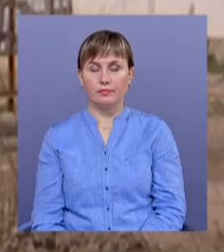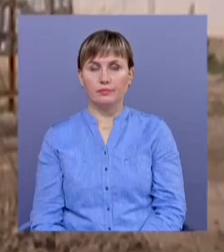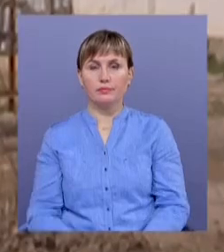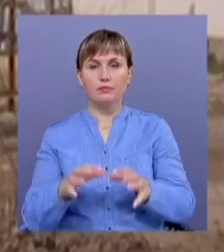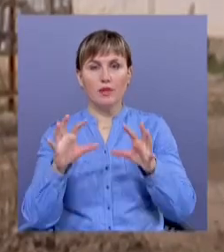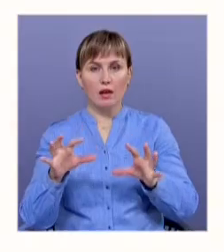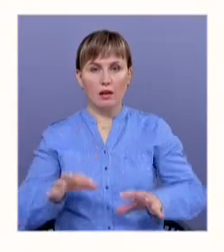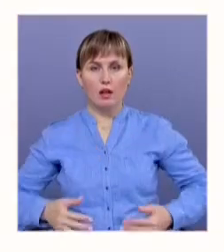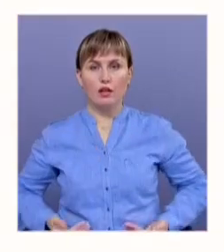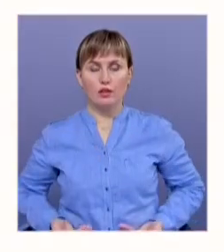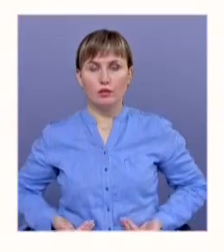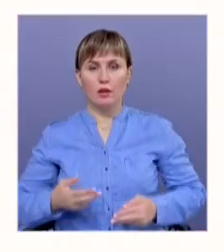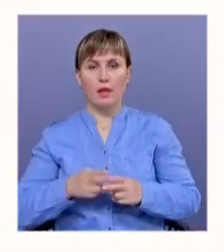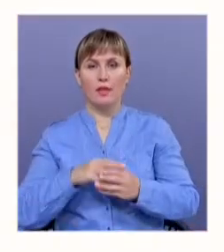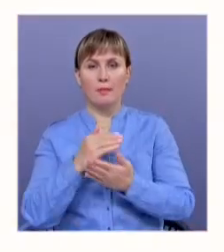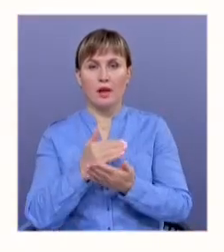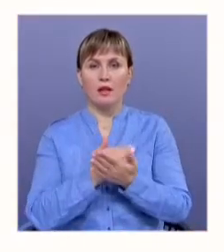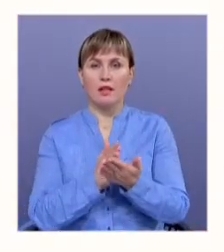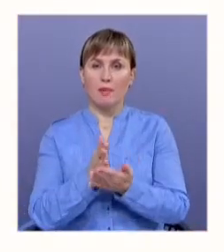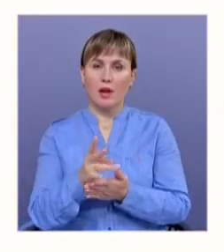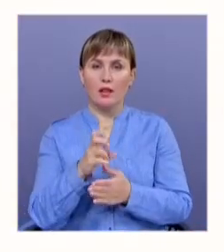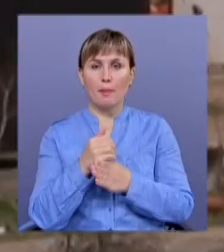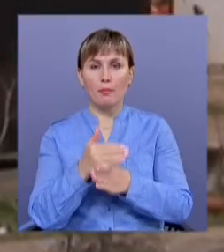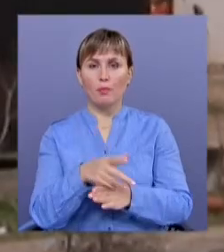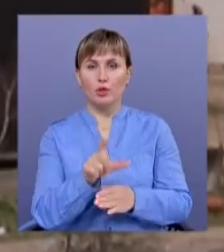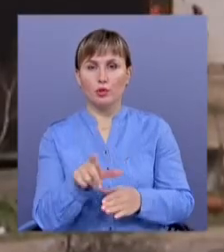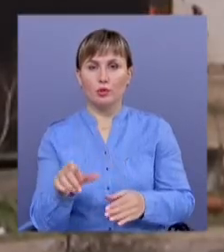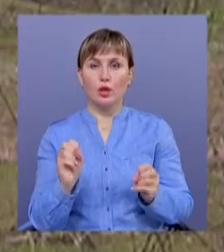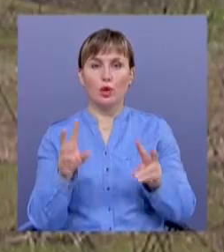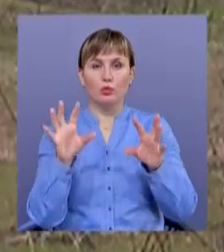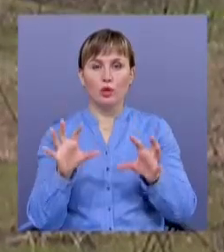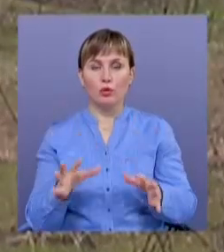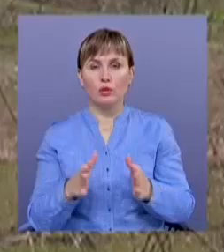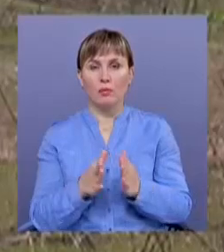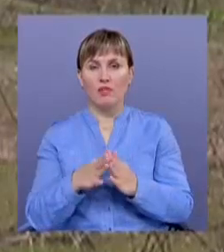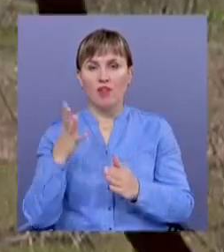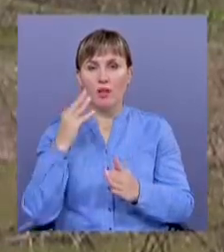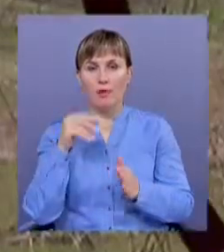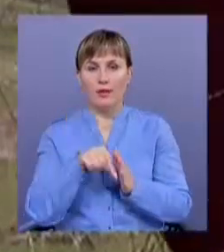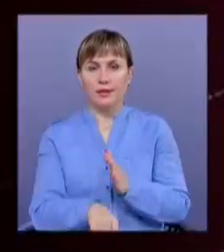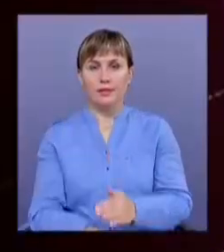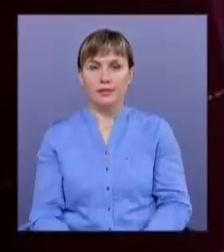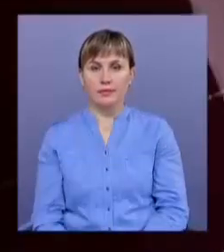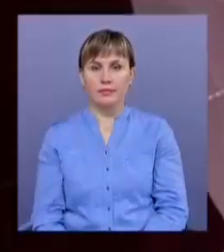Легальное жилье. Эта программа направлена на помощь людям. Как узаконить дома в Алматы?